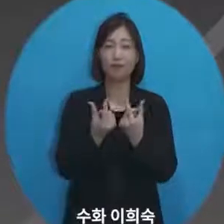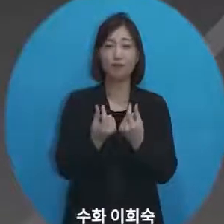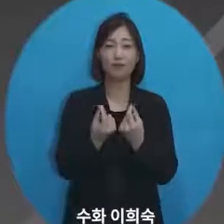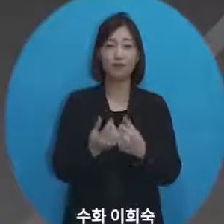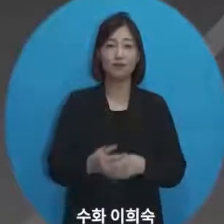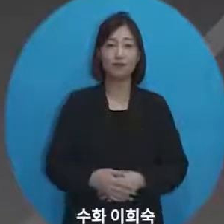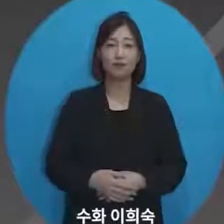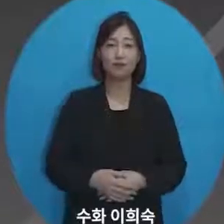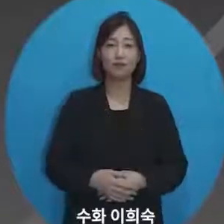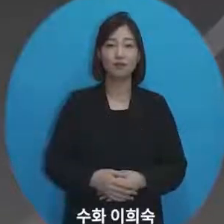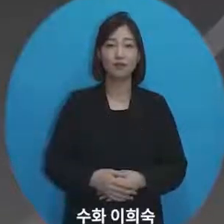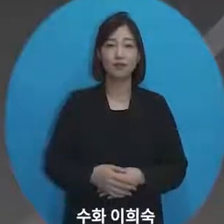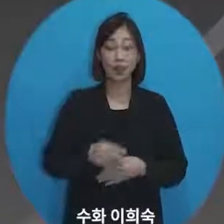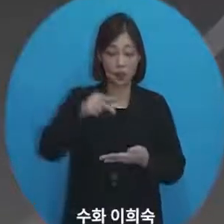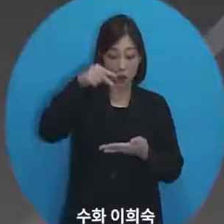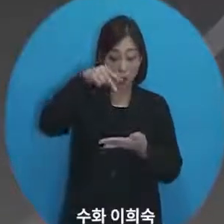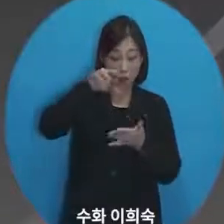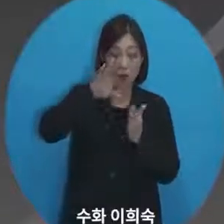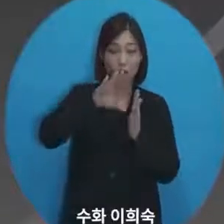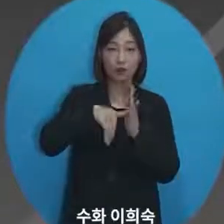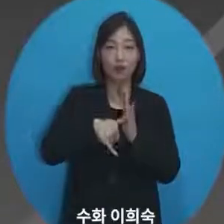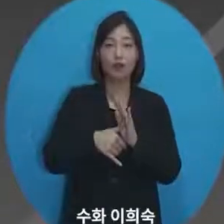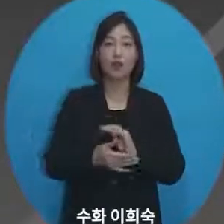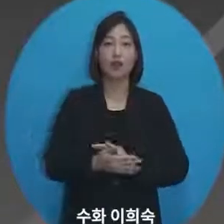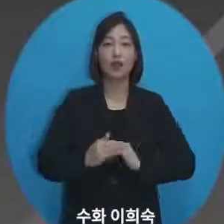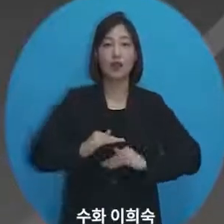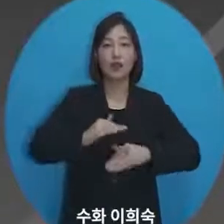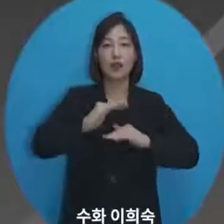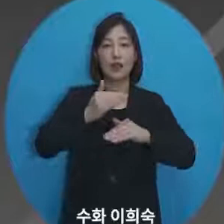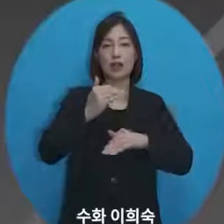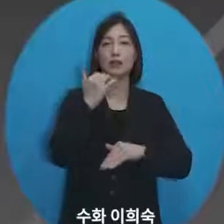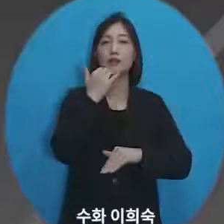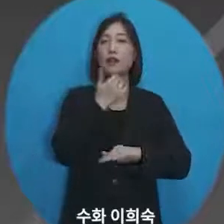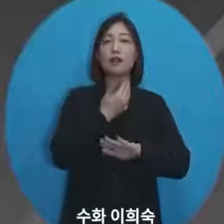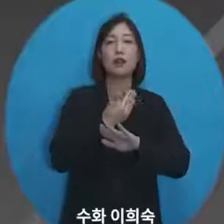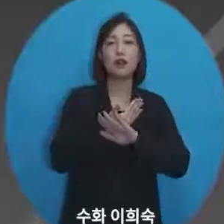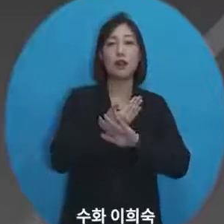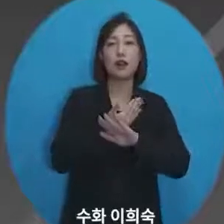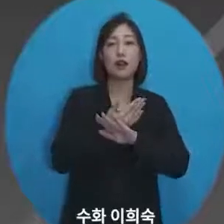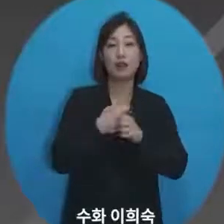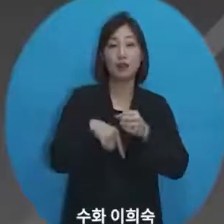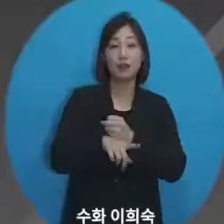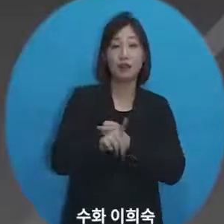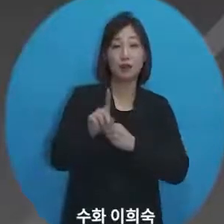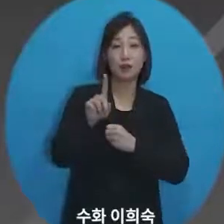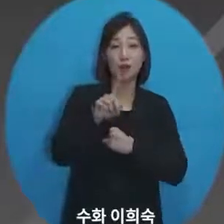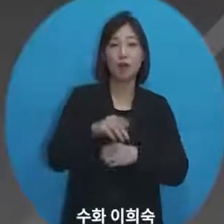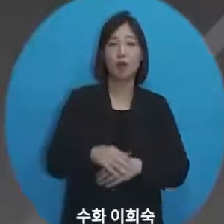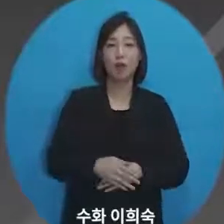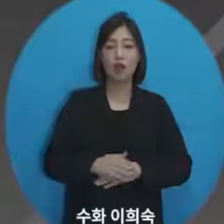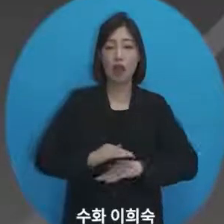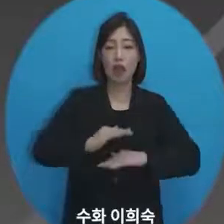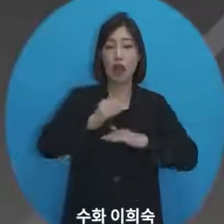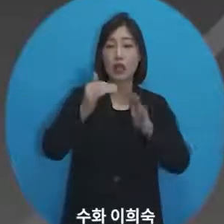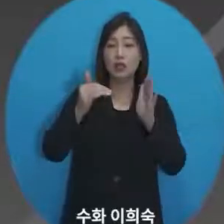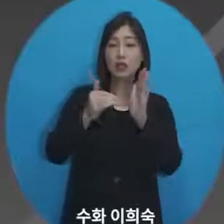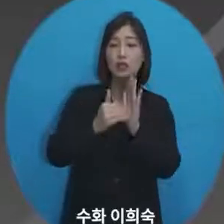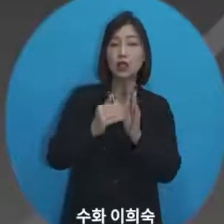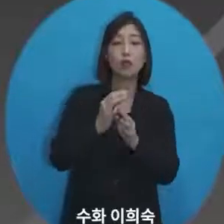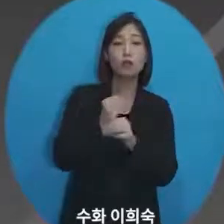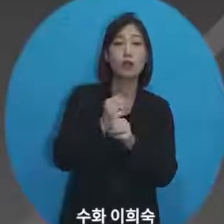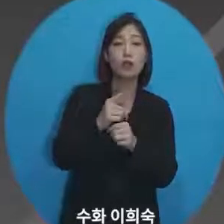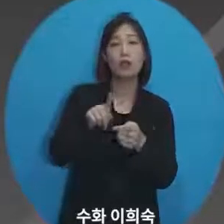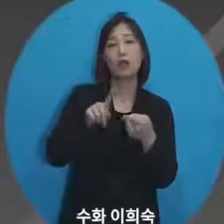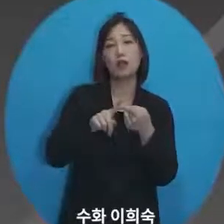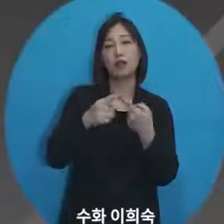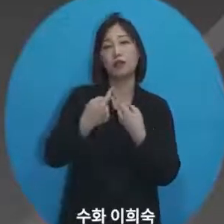네, 아까 동일한 사진이죠. 위에서 내려볼 때 계단 코의 색상을 다르게 함으로써 우리가 끝부분을